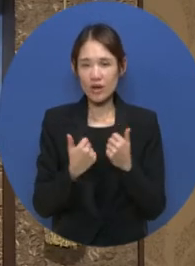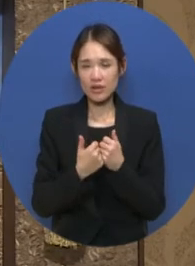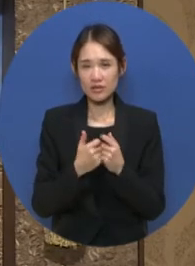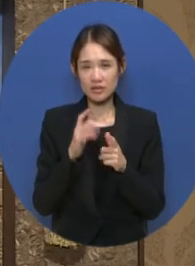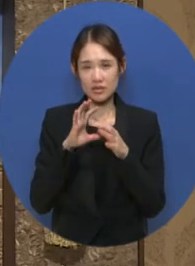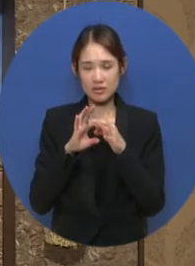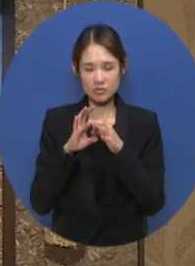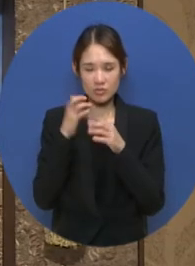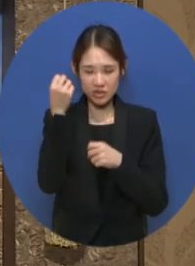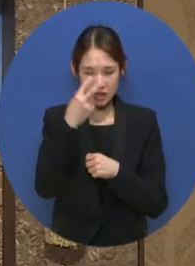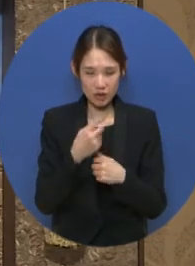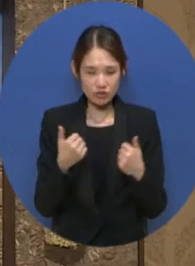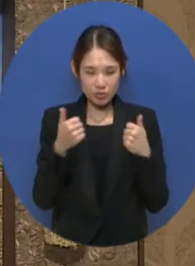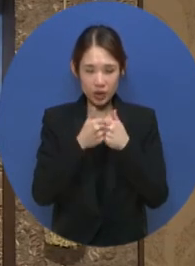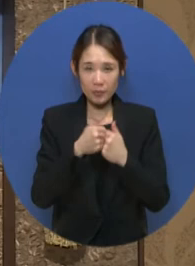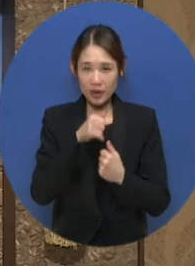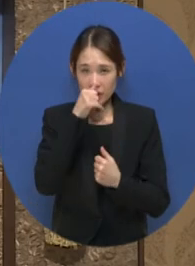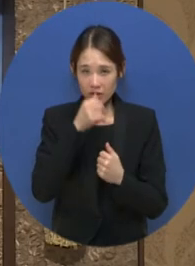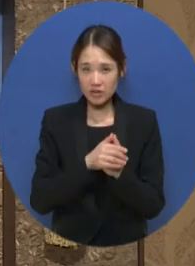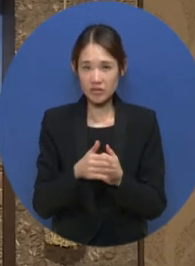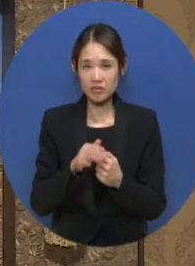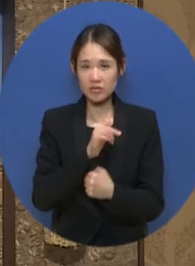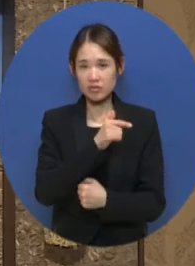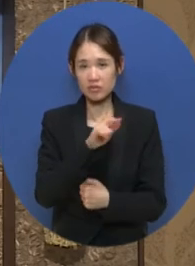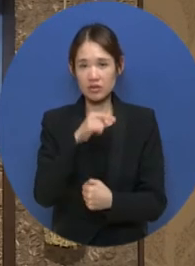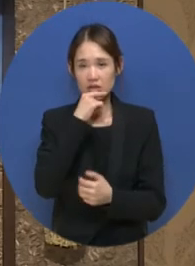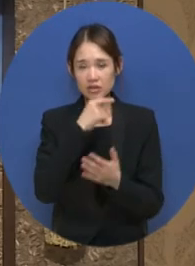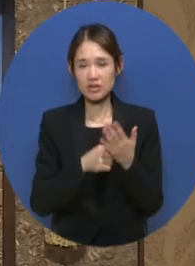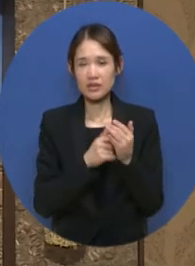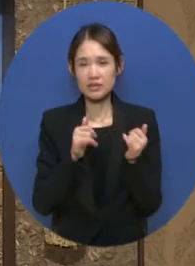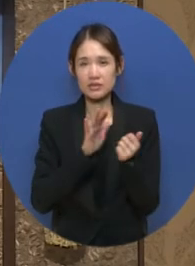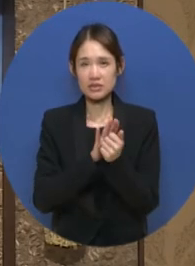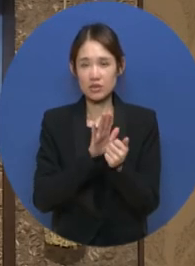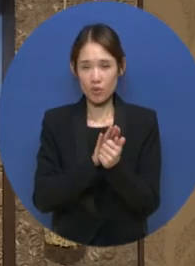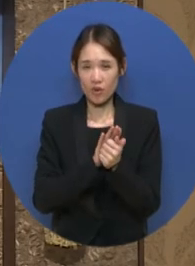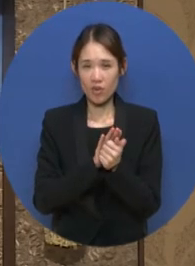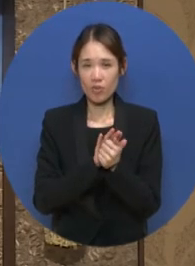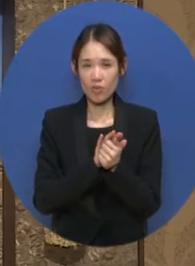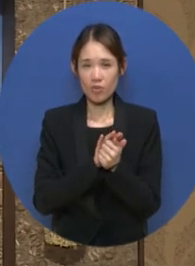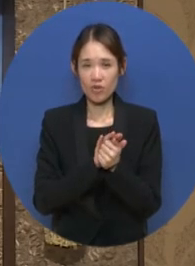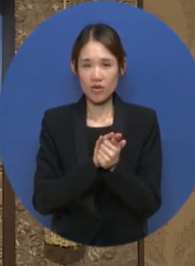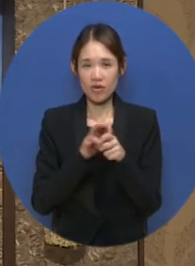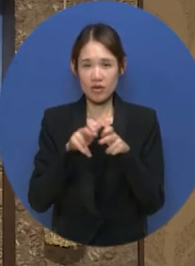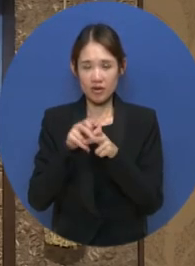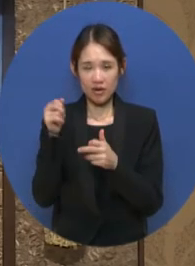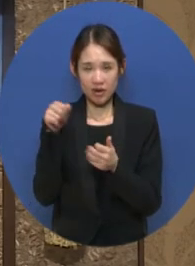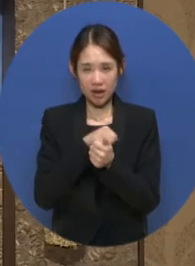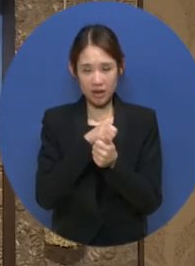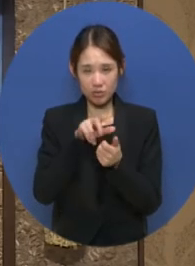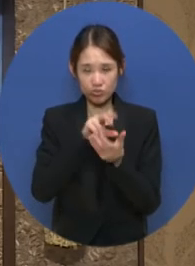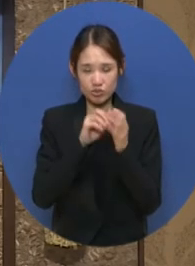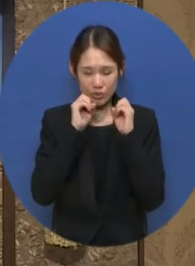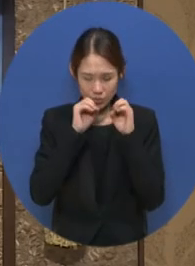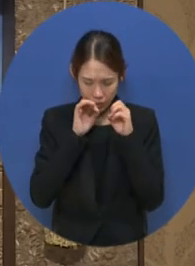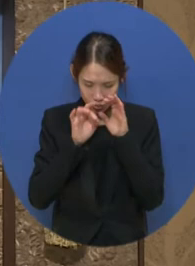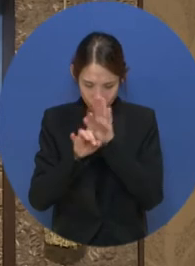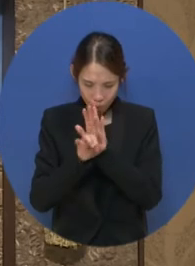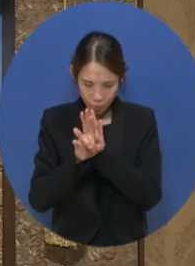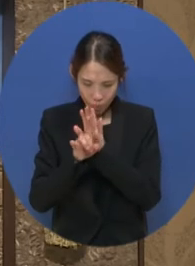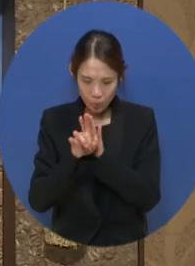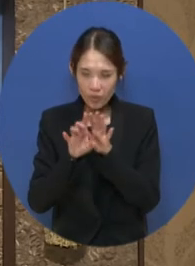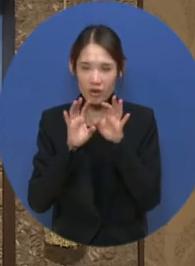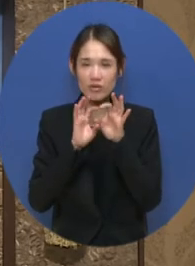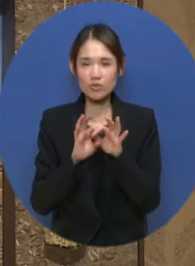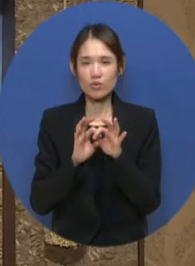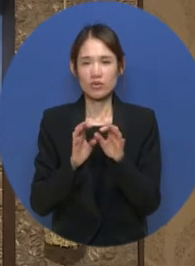더 주기적으로 하고 있습니다 그래서 여러가지 이 피해자 지원을 하거나 여러 가지 이제 장애 학대 문제를 알리거나 홍보를 하는데